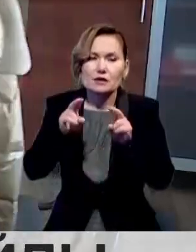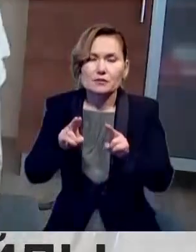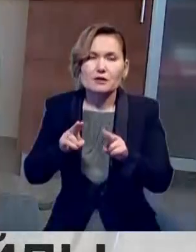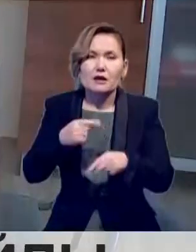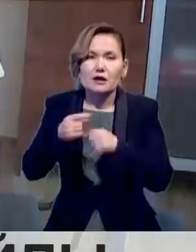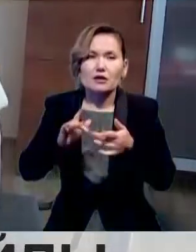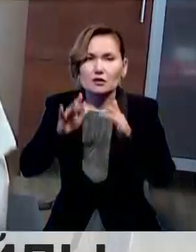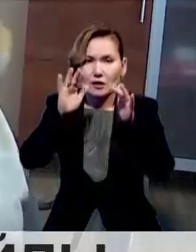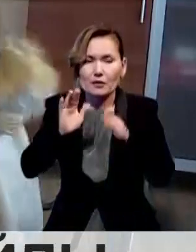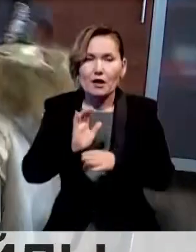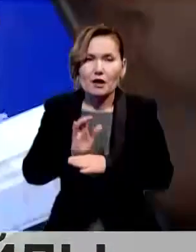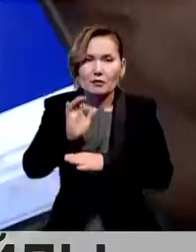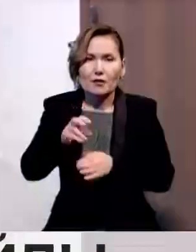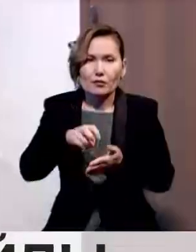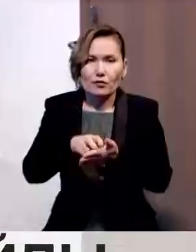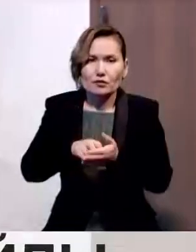түседі.